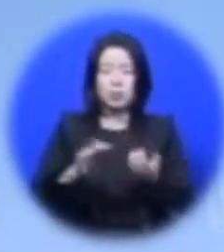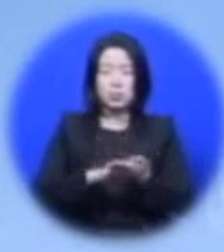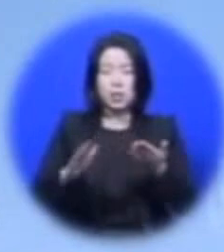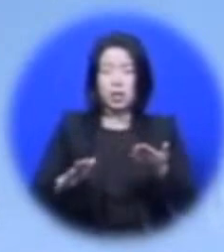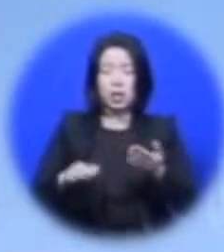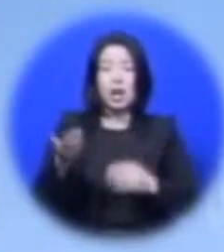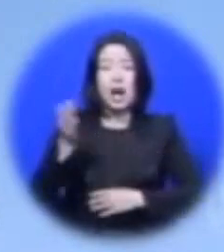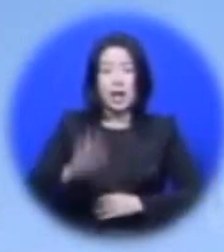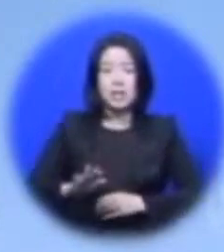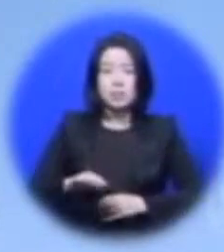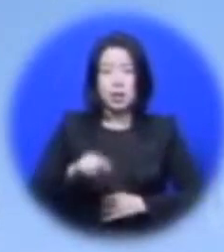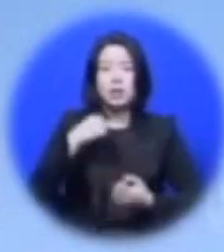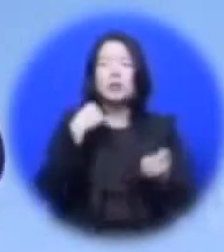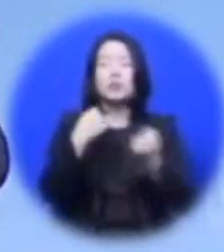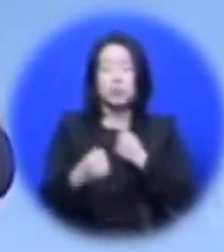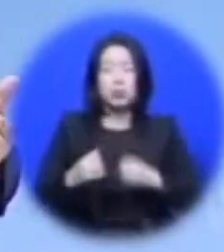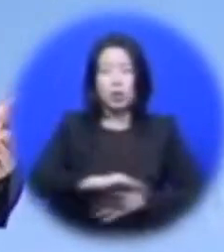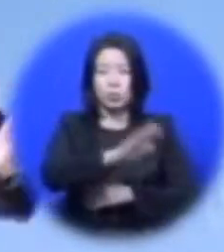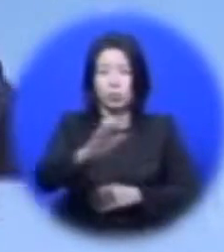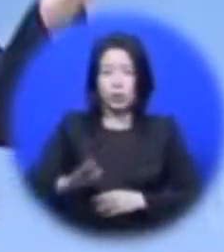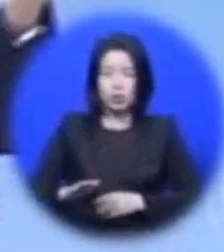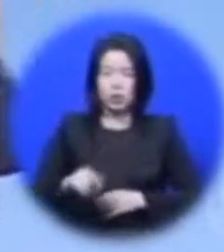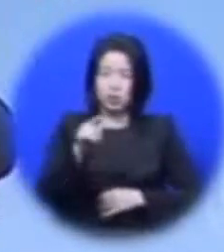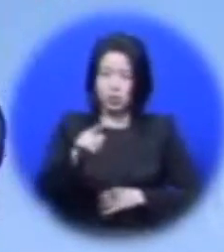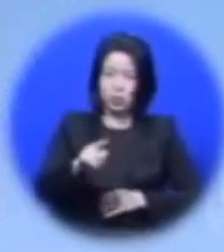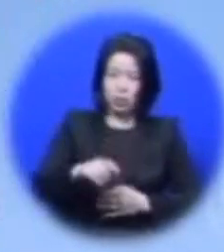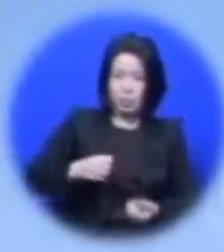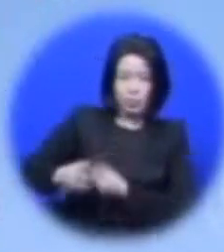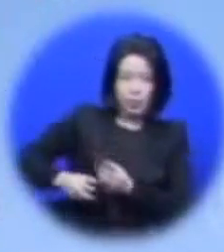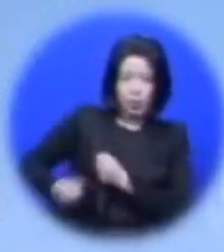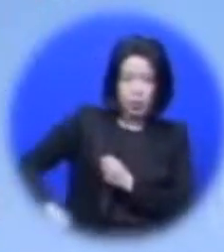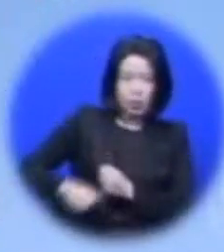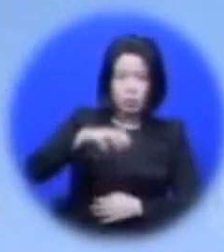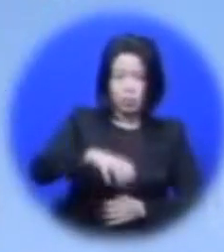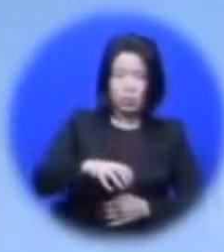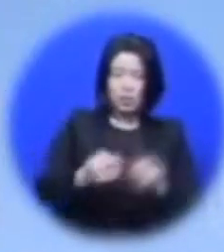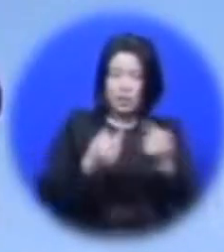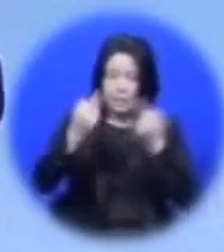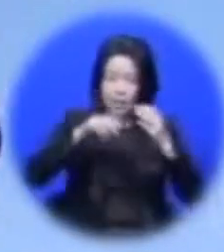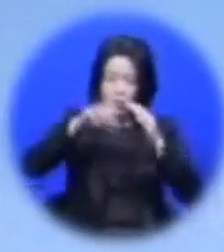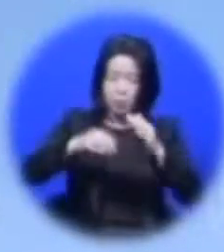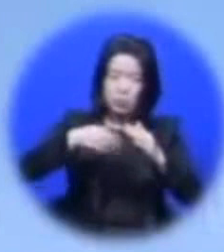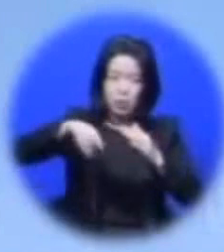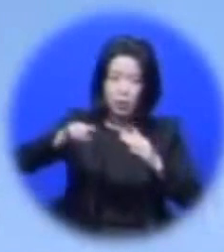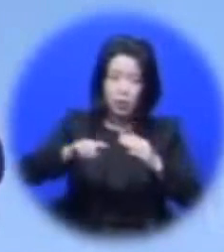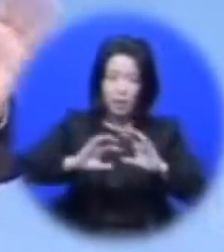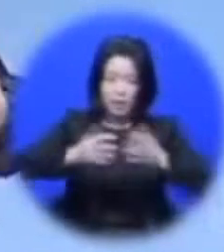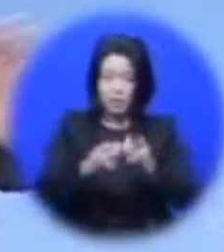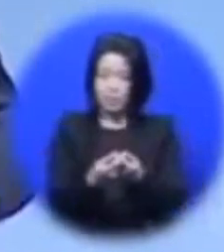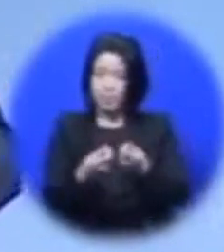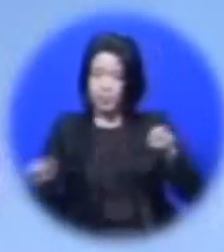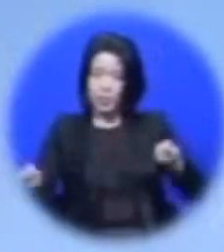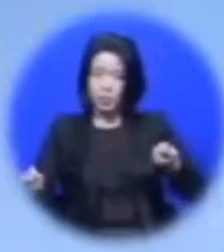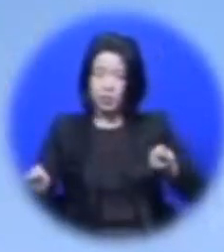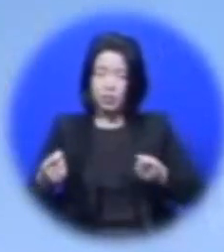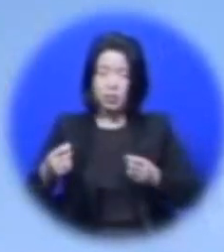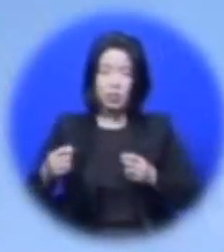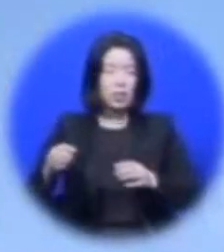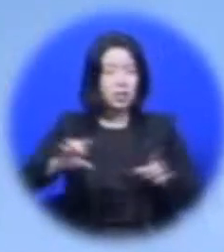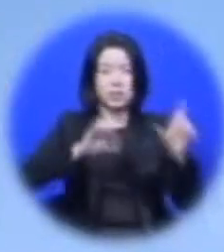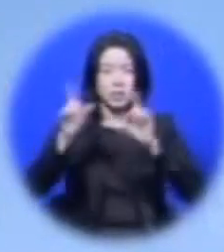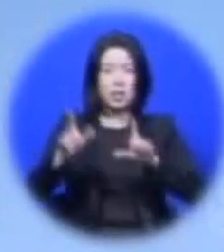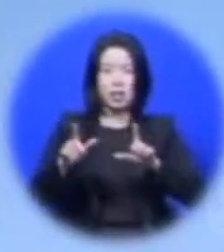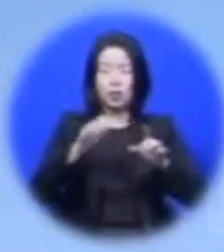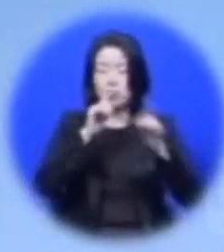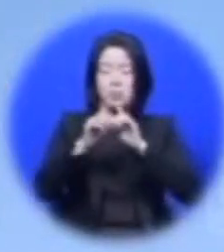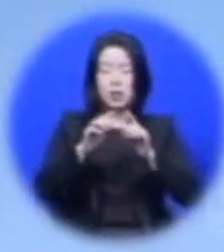해서 우리를 저 수도원에 들어가라, 산속에 들어가라, 세상과 떠나서 살아라 그렇게 말씀하고 있지도 않습니다.